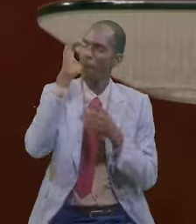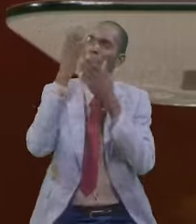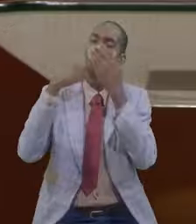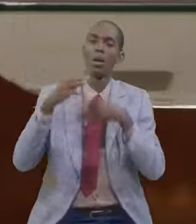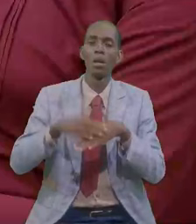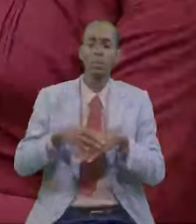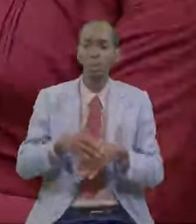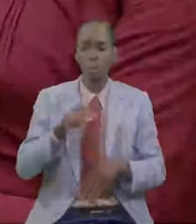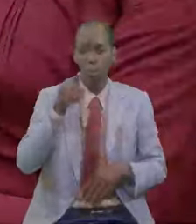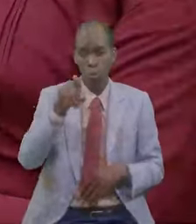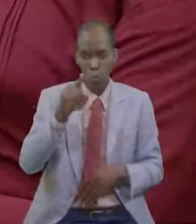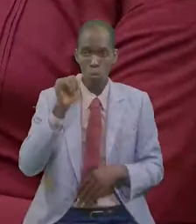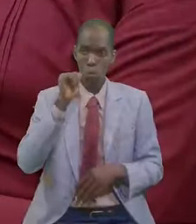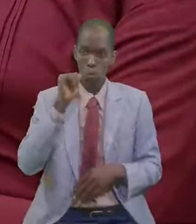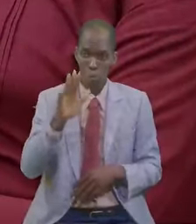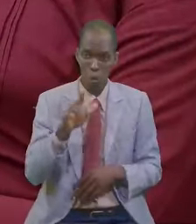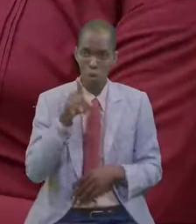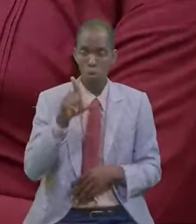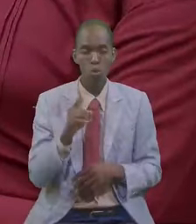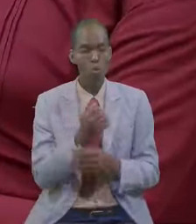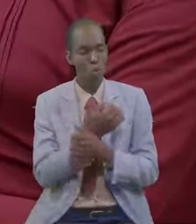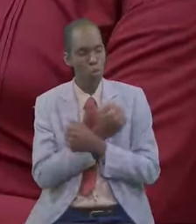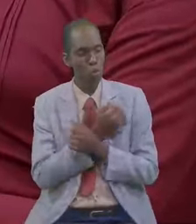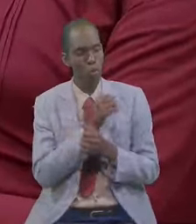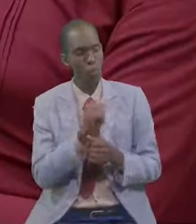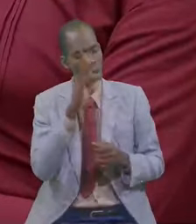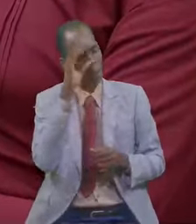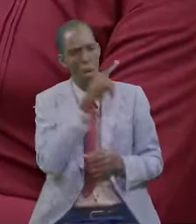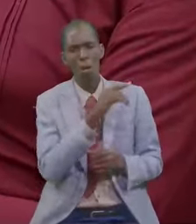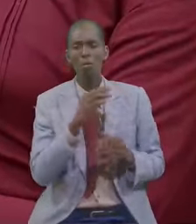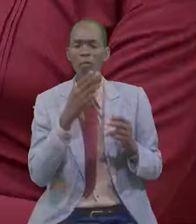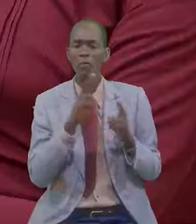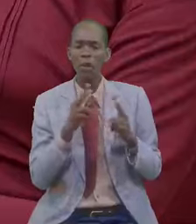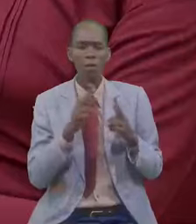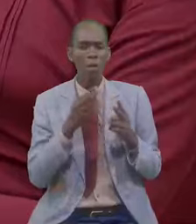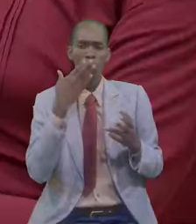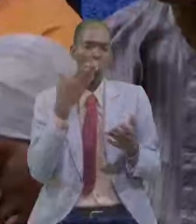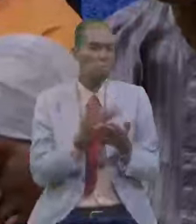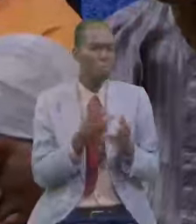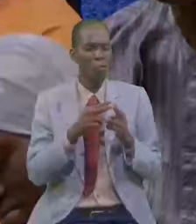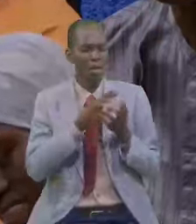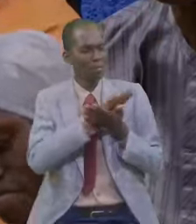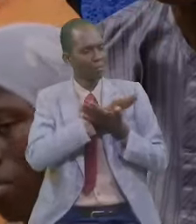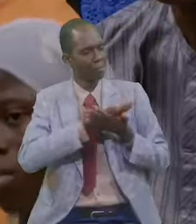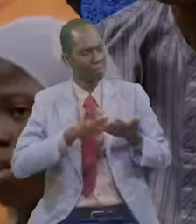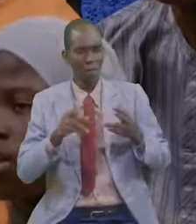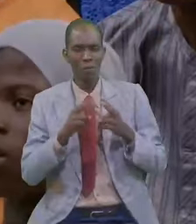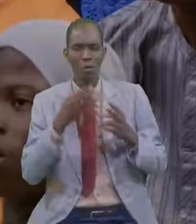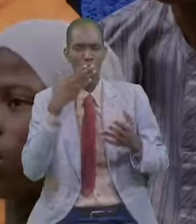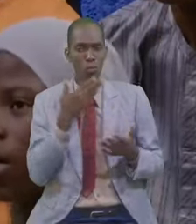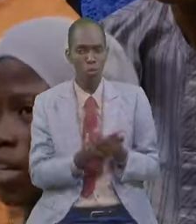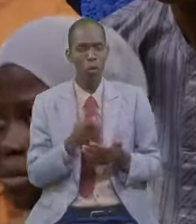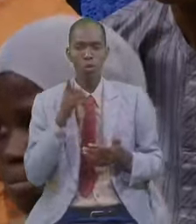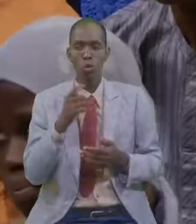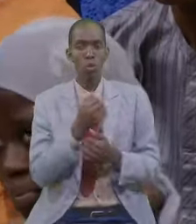ciel. Femme, si tu aimes un homme, que l'homme là est bon, oui, l'homme est bon, oui, tu